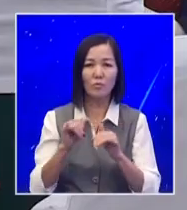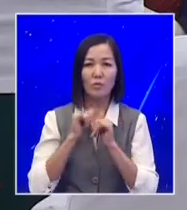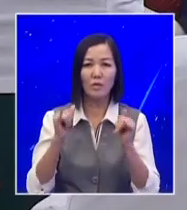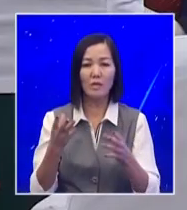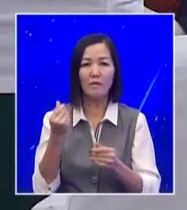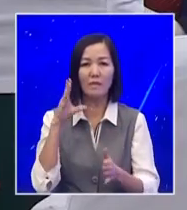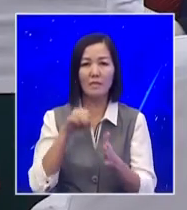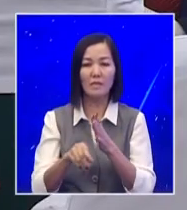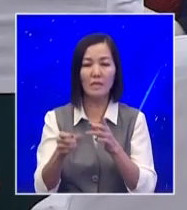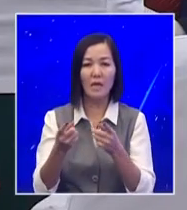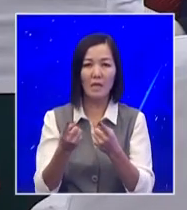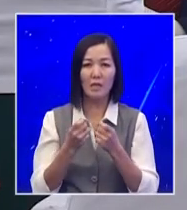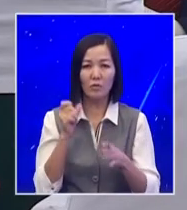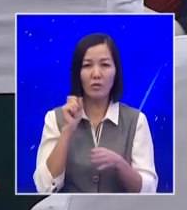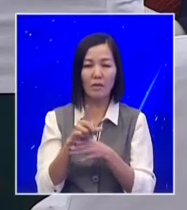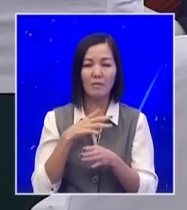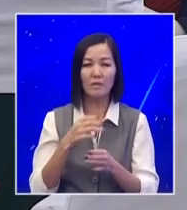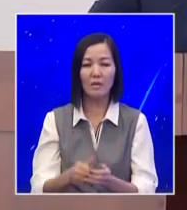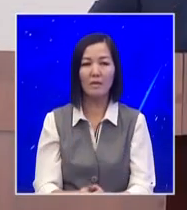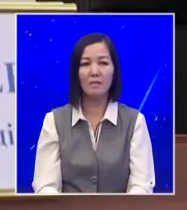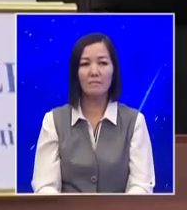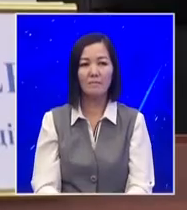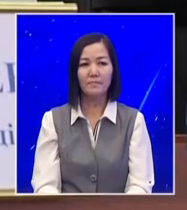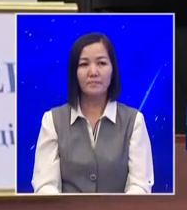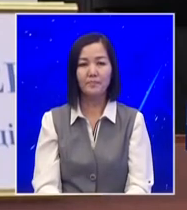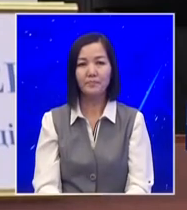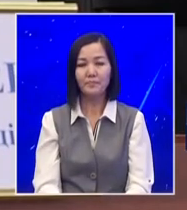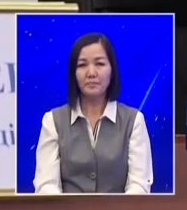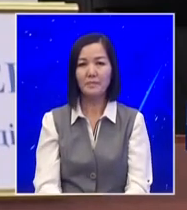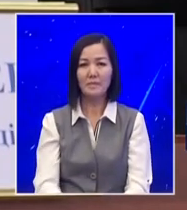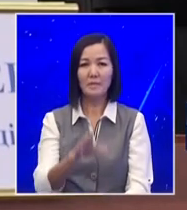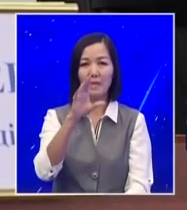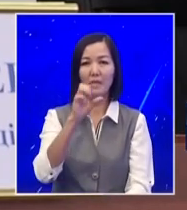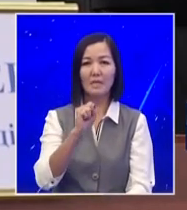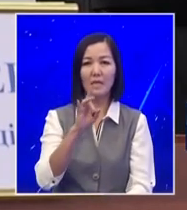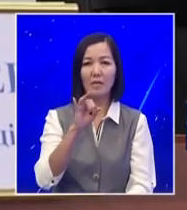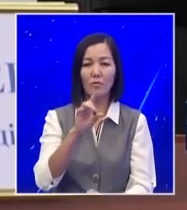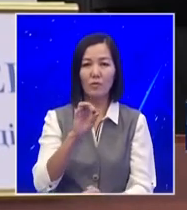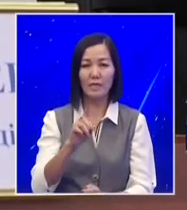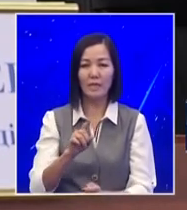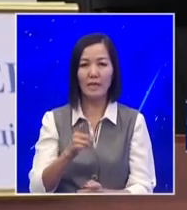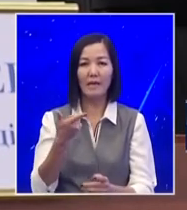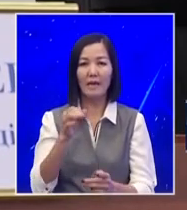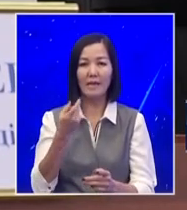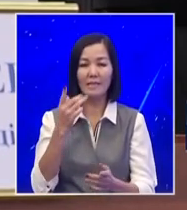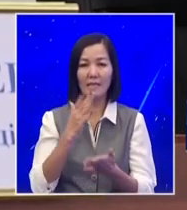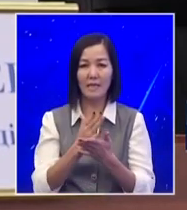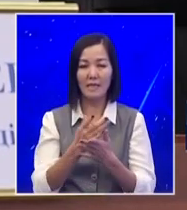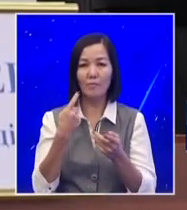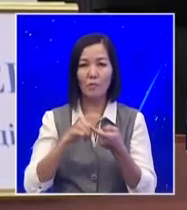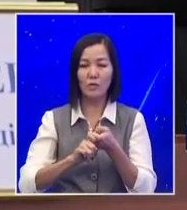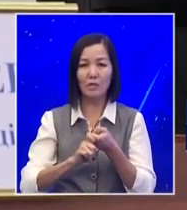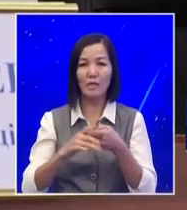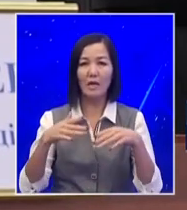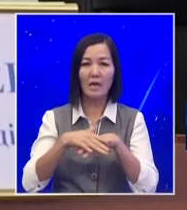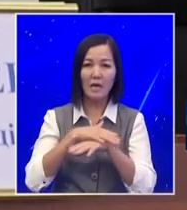өркендетіп, инвестиция тартуды тапсырды. Сарыөзекке газ келді, сол газды ауылдың араларында елге,